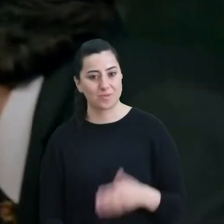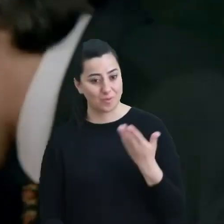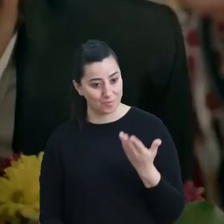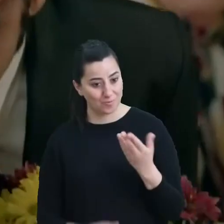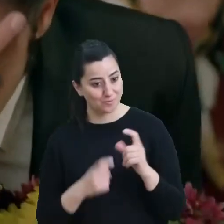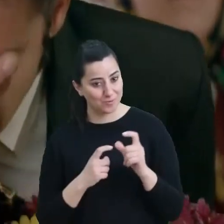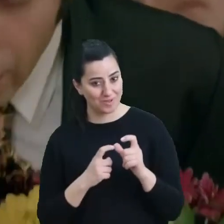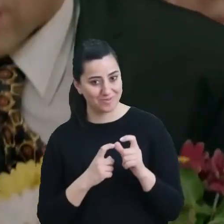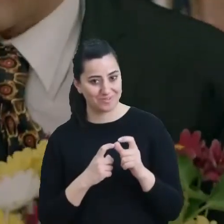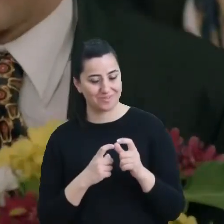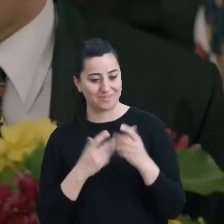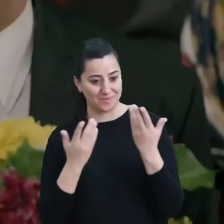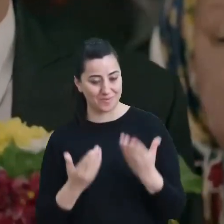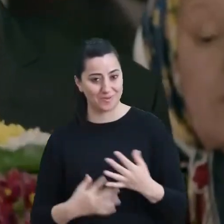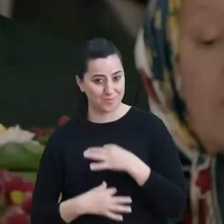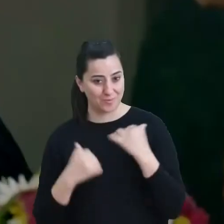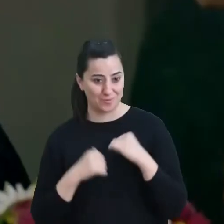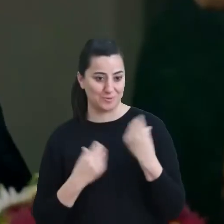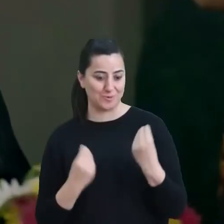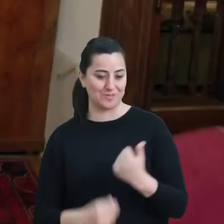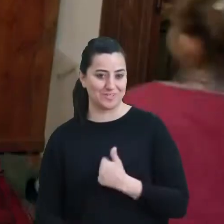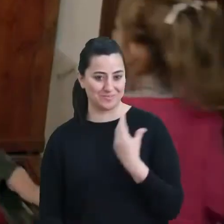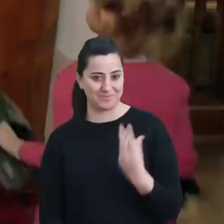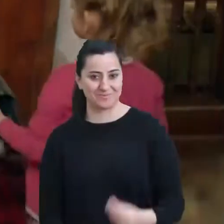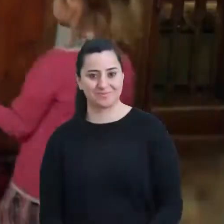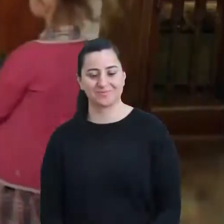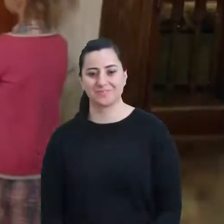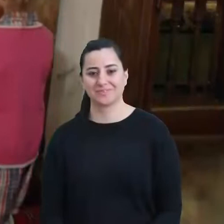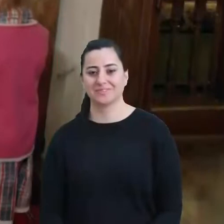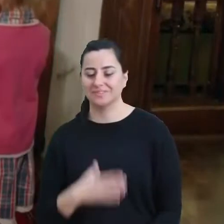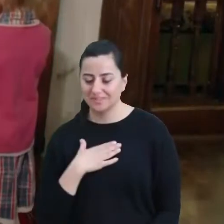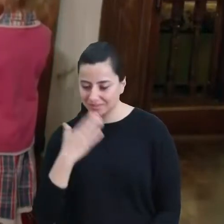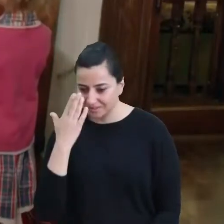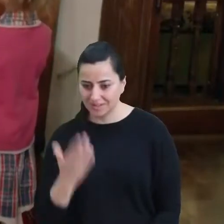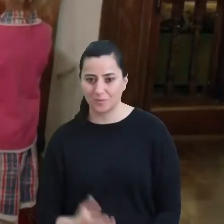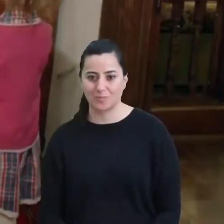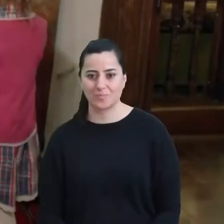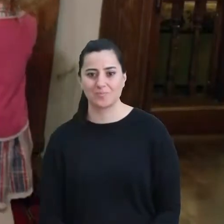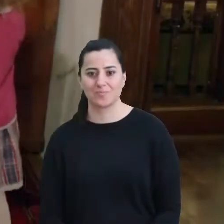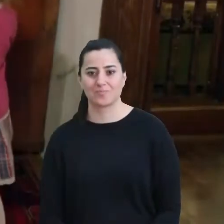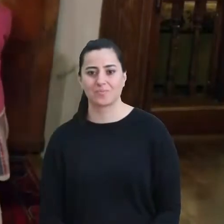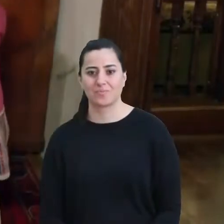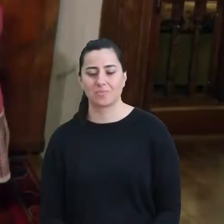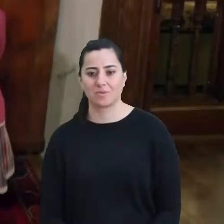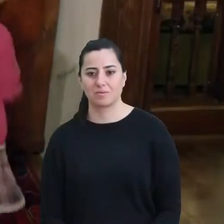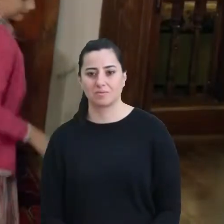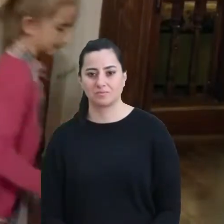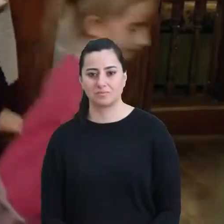öptü. Süleyman, takımlar da pek bir yakışı vermiş. Teveccühünüz Halil abi. Gelin gelin.